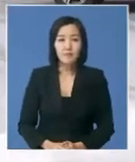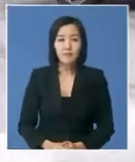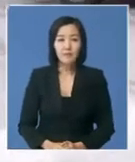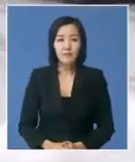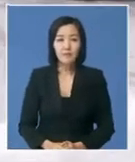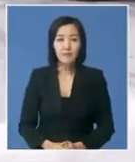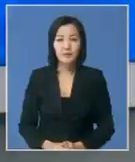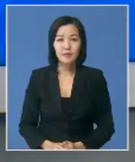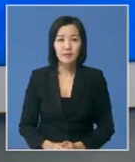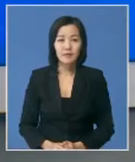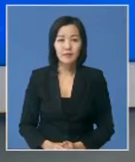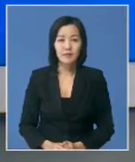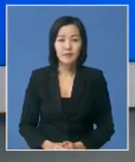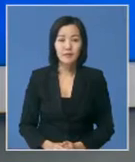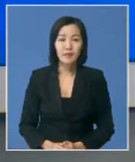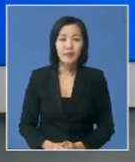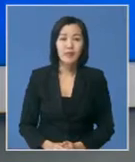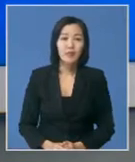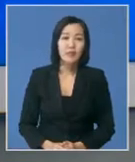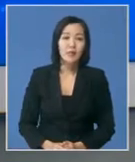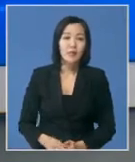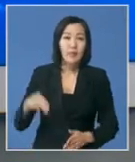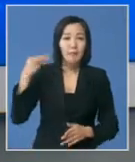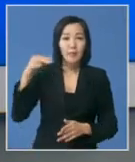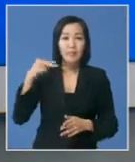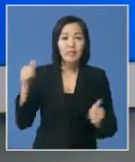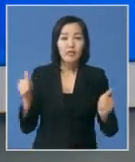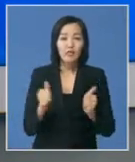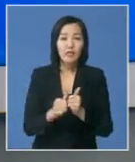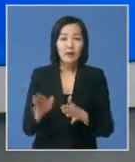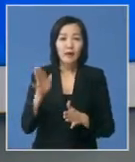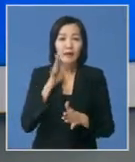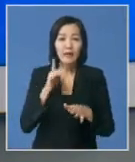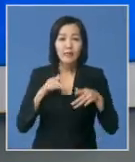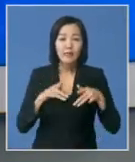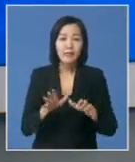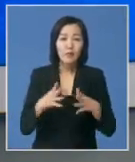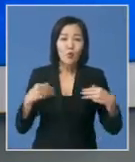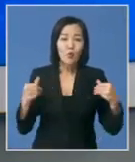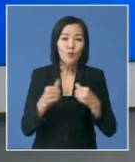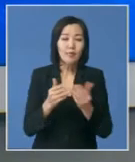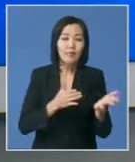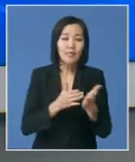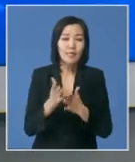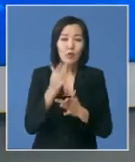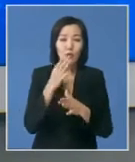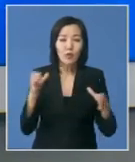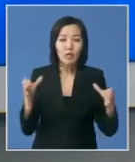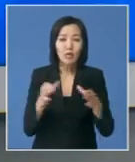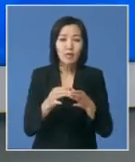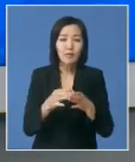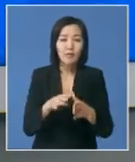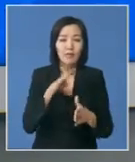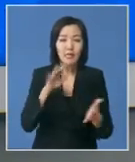Талдықорған. Сонымен қатар президент жанындағы әйелдер ісі және отбасылық демографиялық саясат жөніндегі ұлттық комиссия